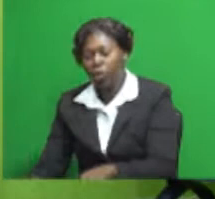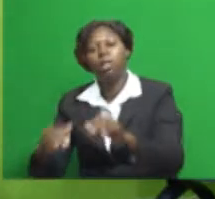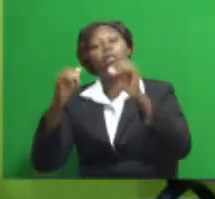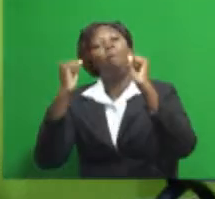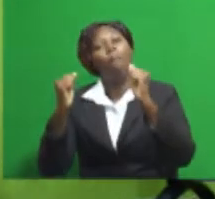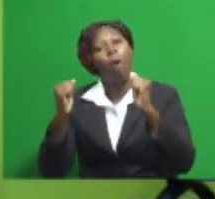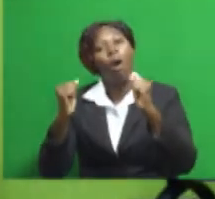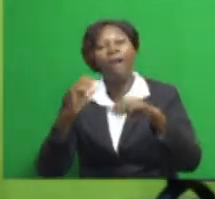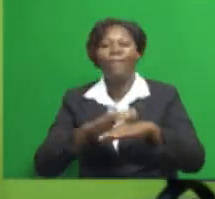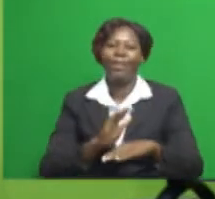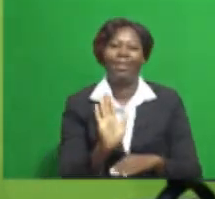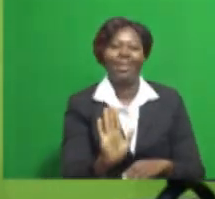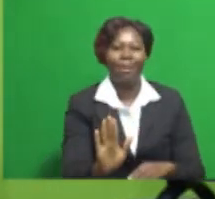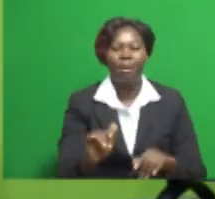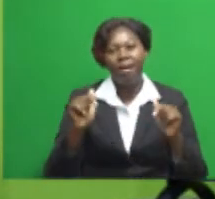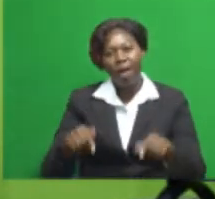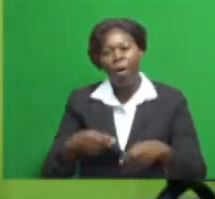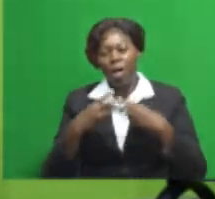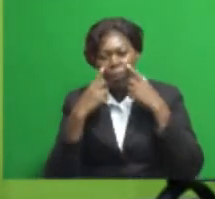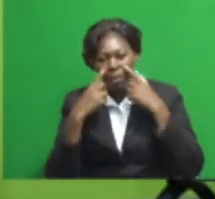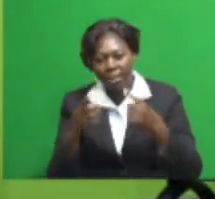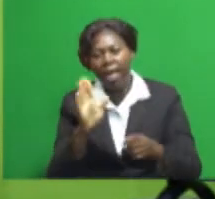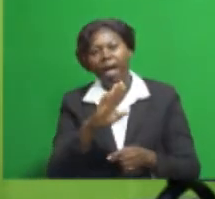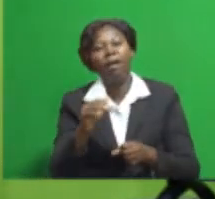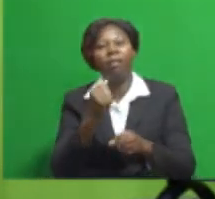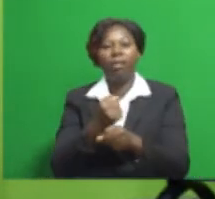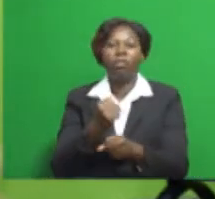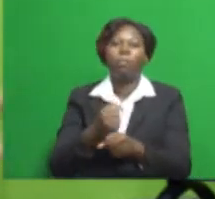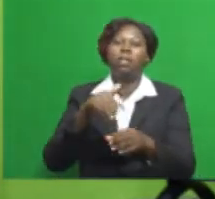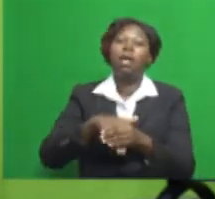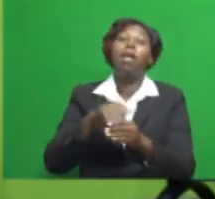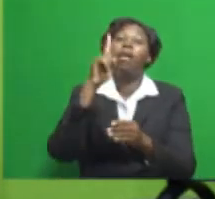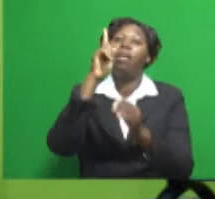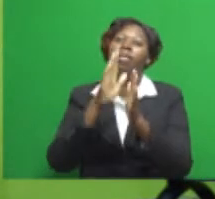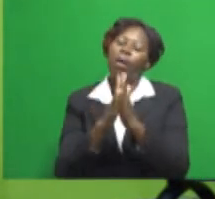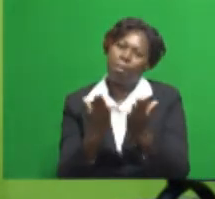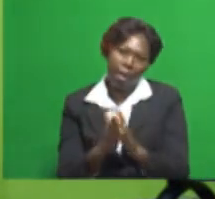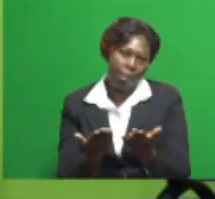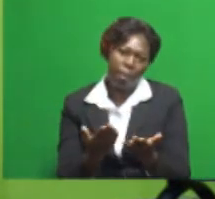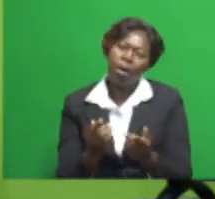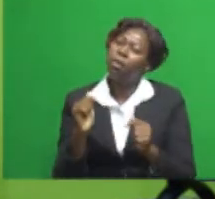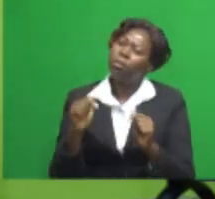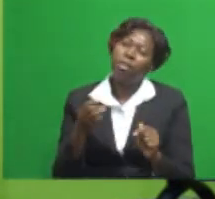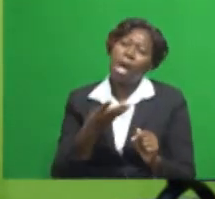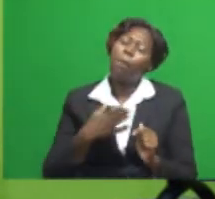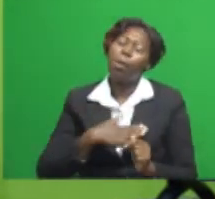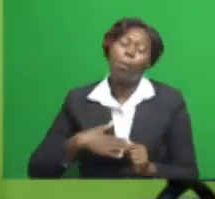kuti tione mimwe mienzaniso iri muBhaibheri. Shungu dzatinadzo ndina Pastor Rhodes ndedze